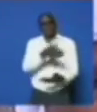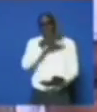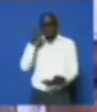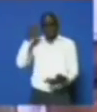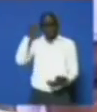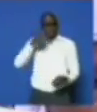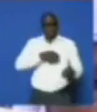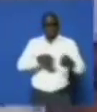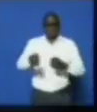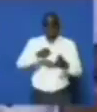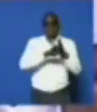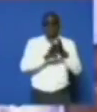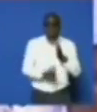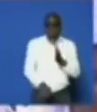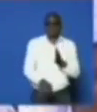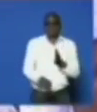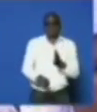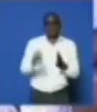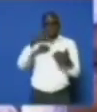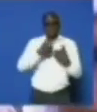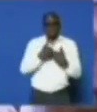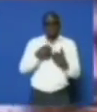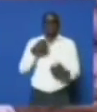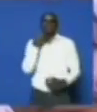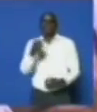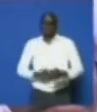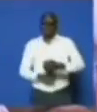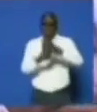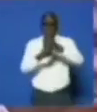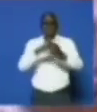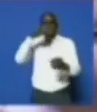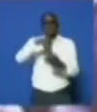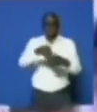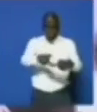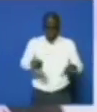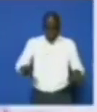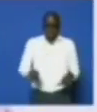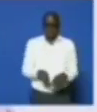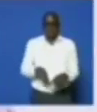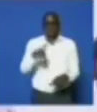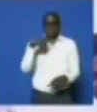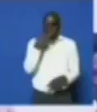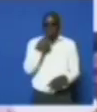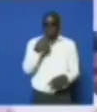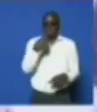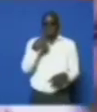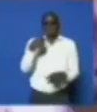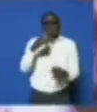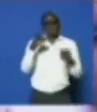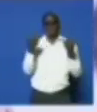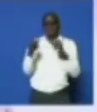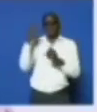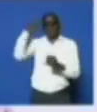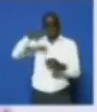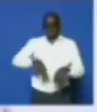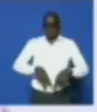sadc considérablement il ya aussi l'insécurité grandissante dans notre zone qui bien qu'ils jouent un plaisir la vie